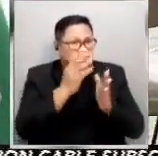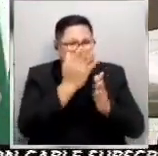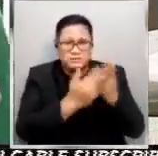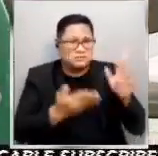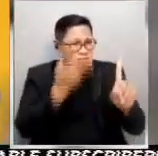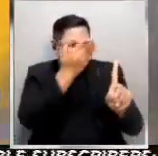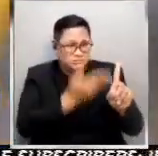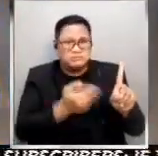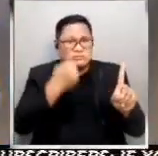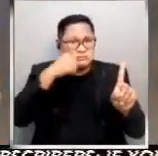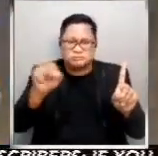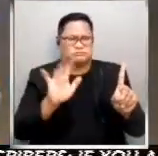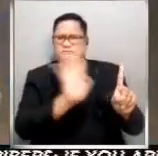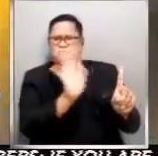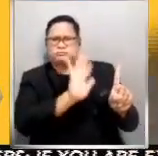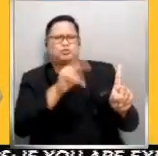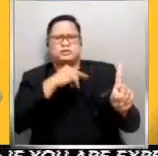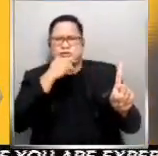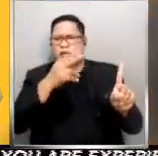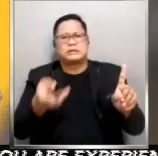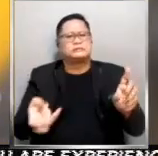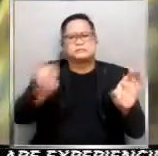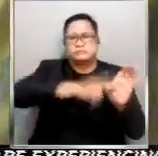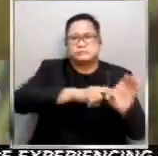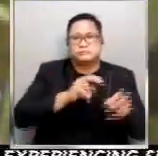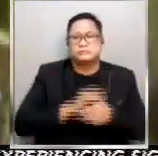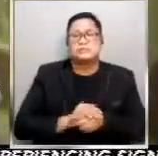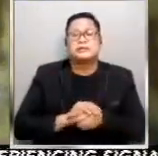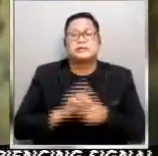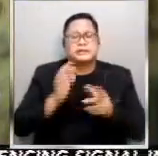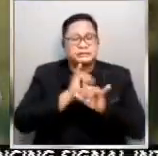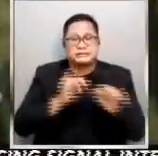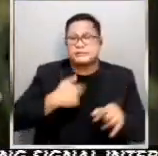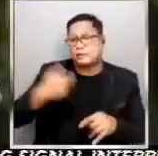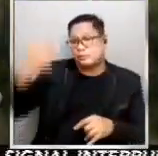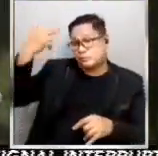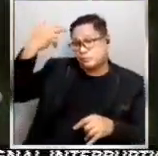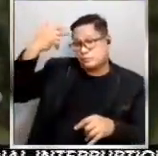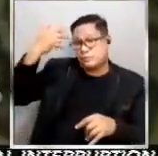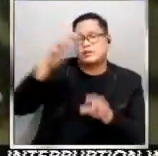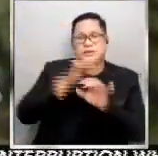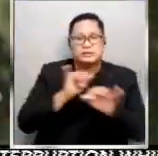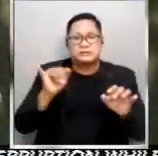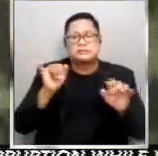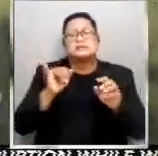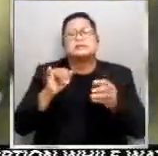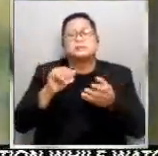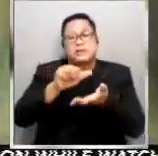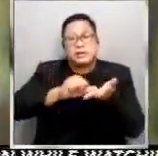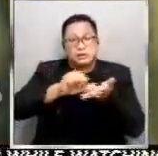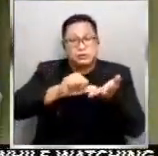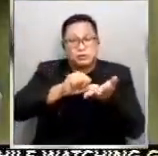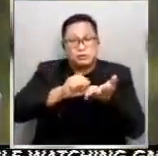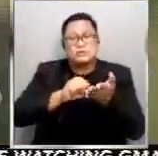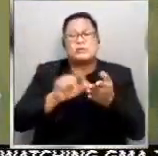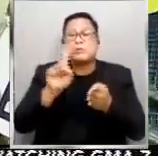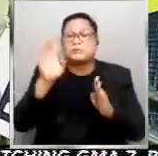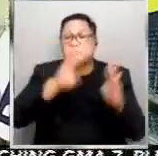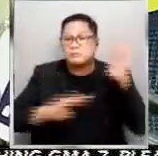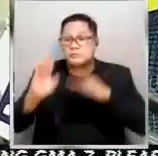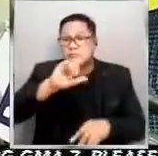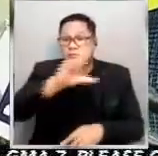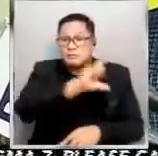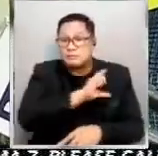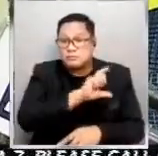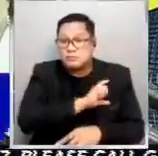namin pasasakayin yun. May mga thermometer naman at alcohol sa mga bus. Ang problema ayon sa HPG, yung paggamit